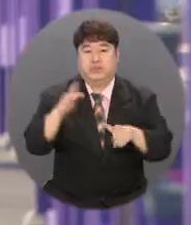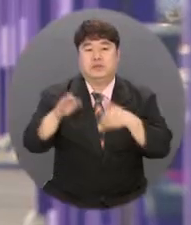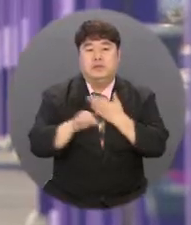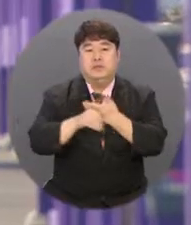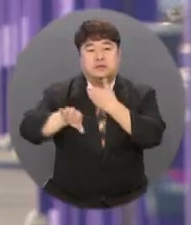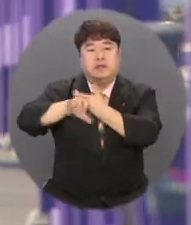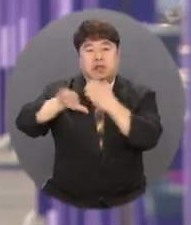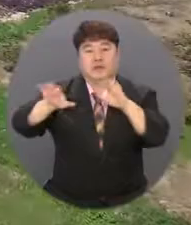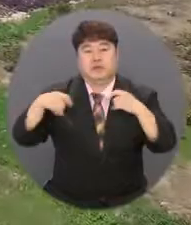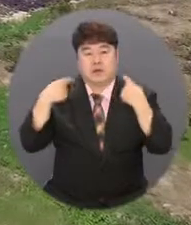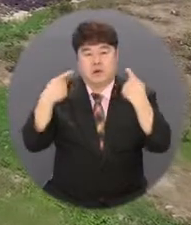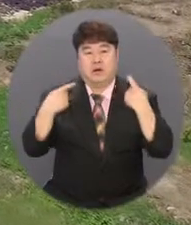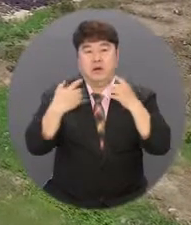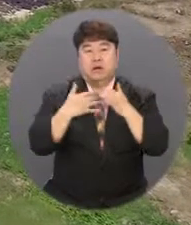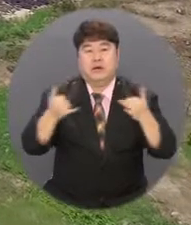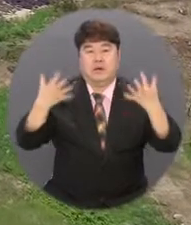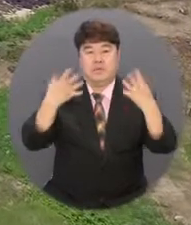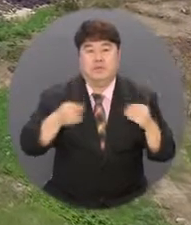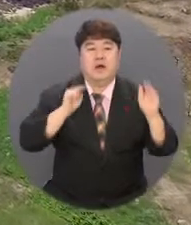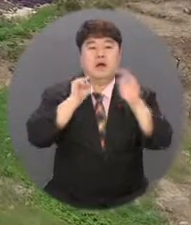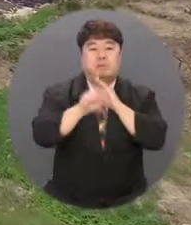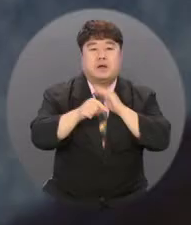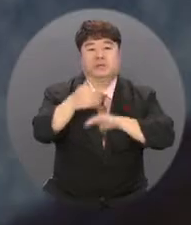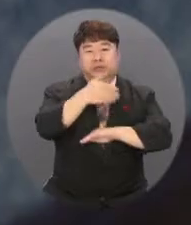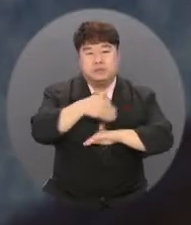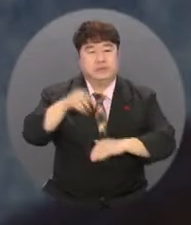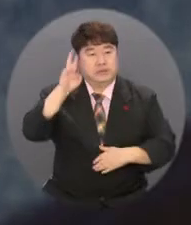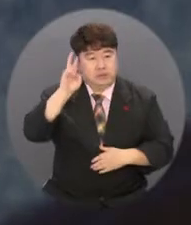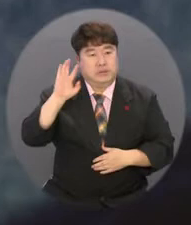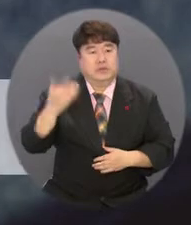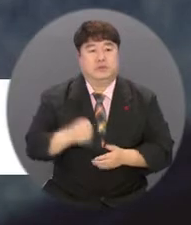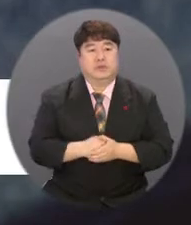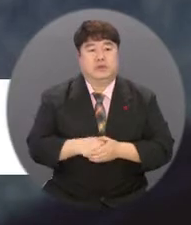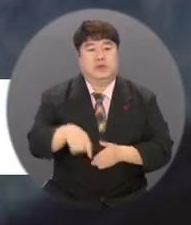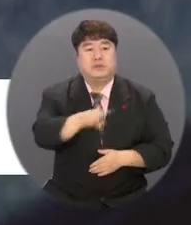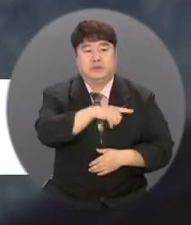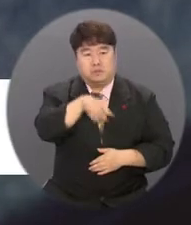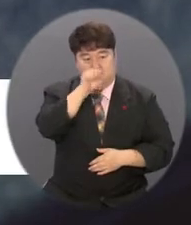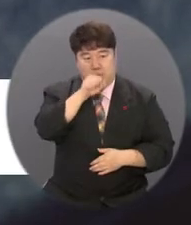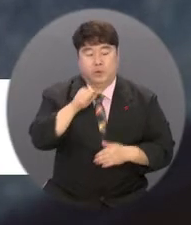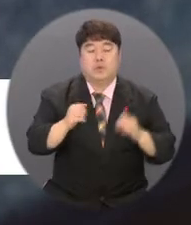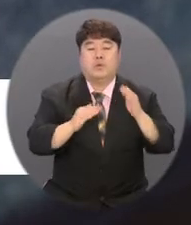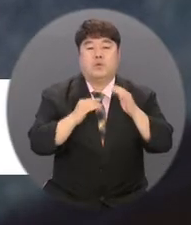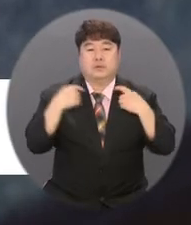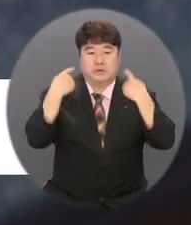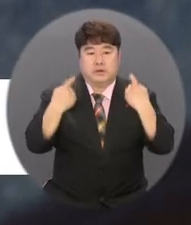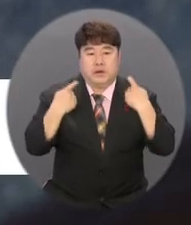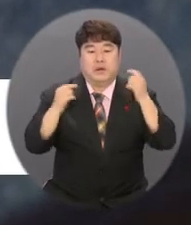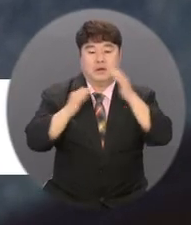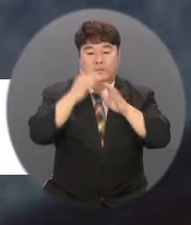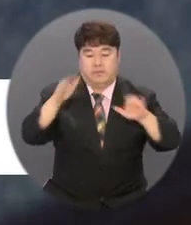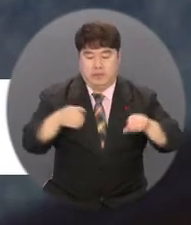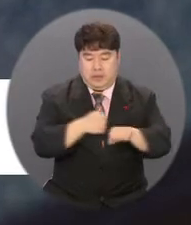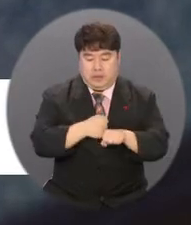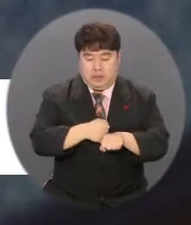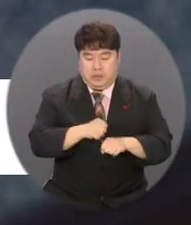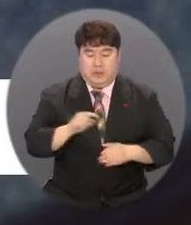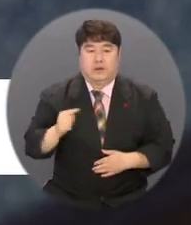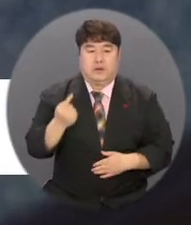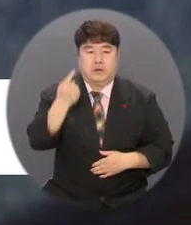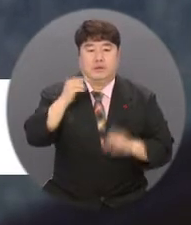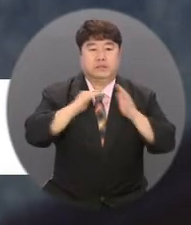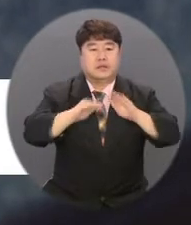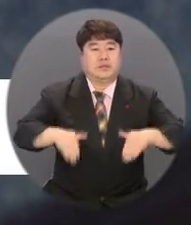해외 관광객의 대거 방문이 예상됩니다. 그런 최우수 관광 마을로서 그 명성을 유지할 수 있도록 그리고